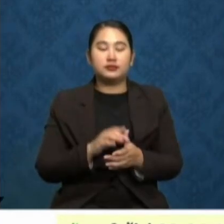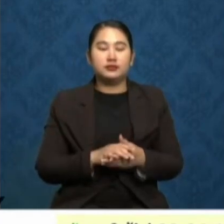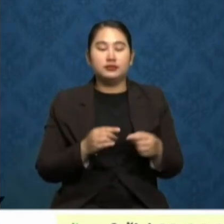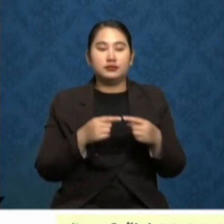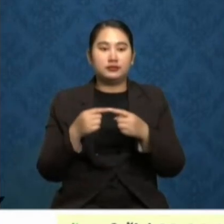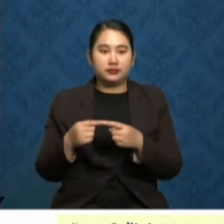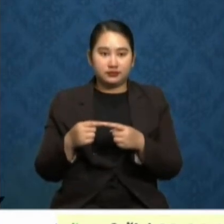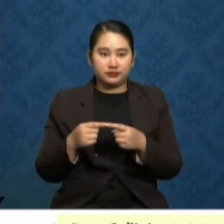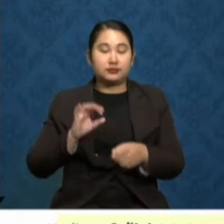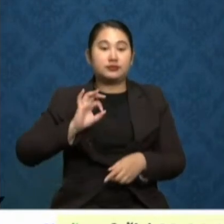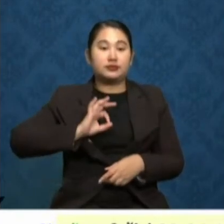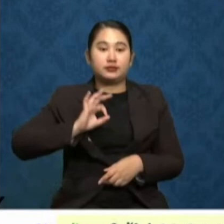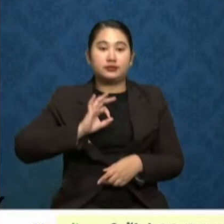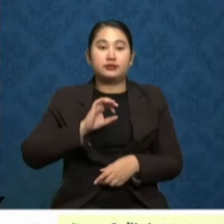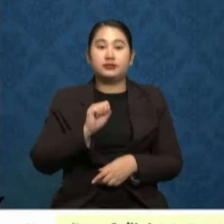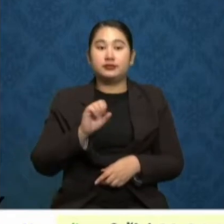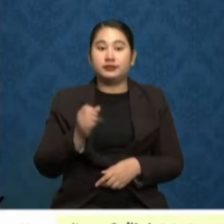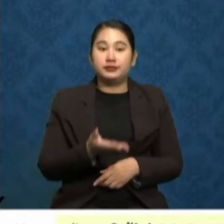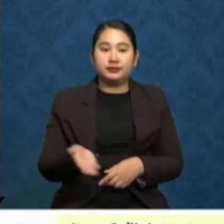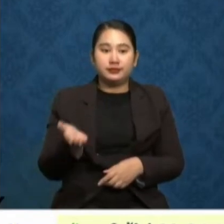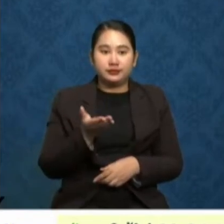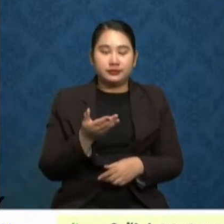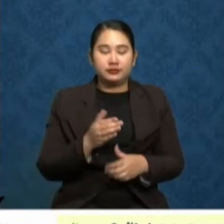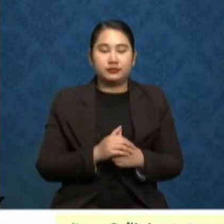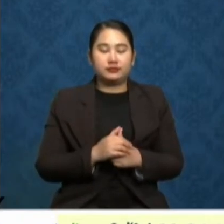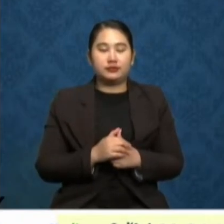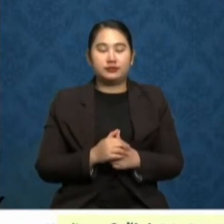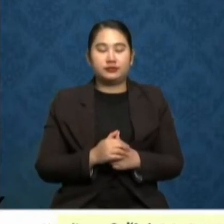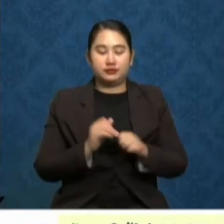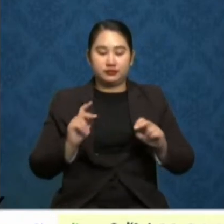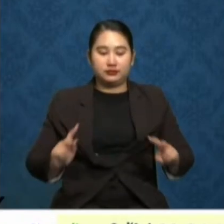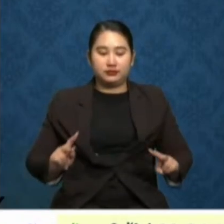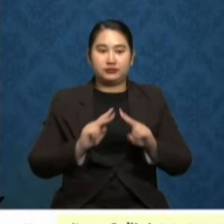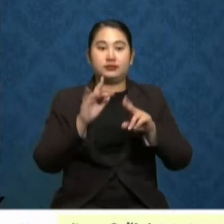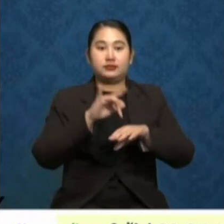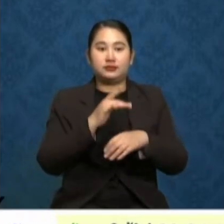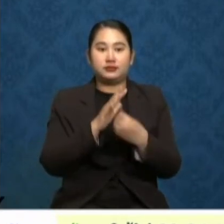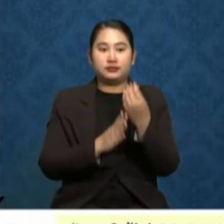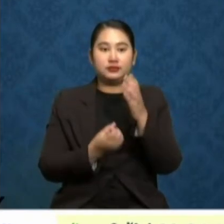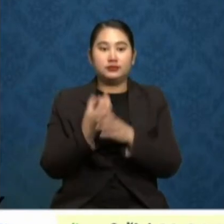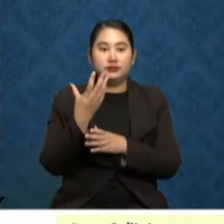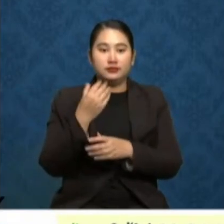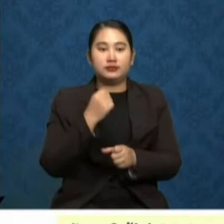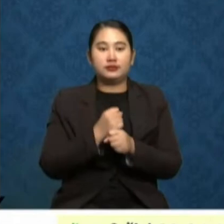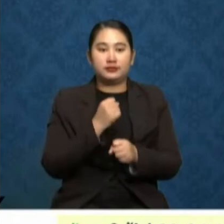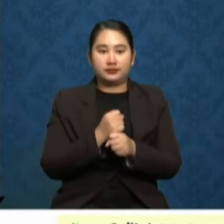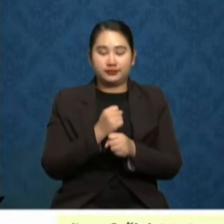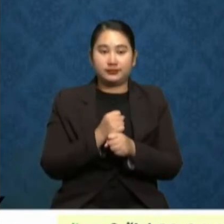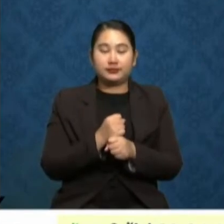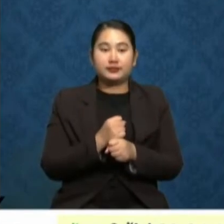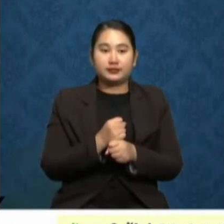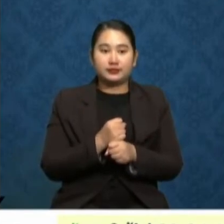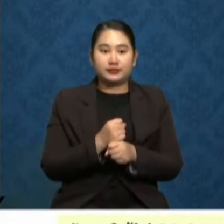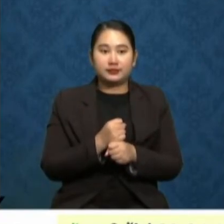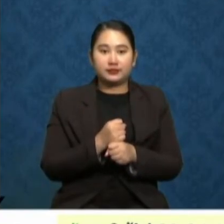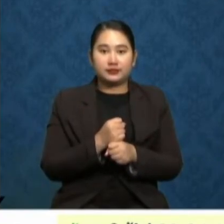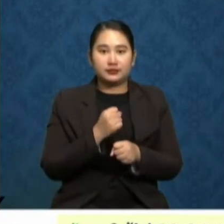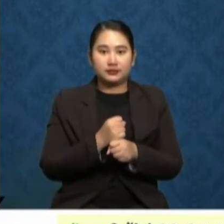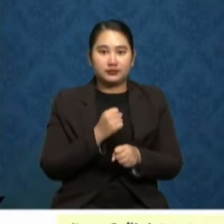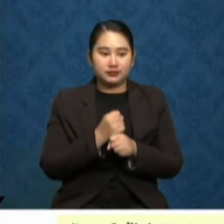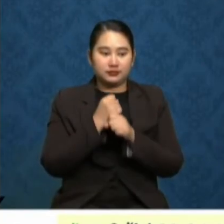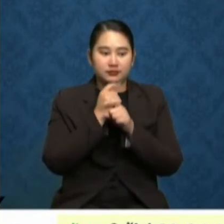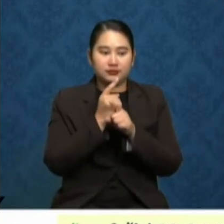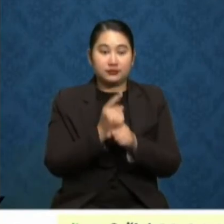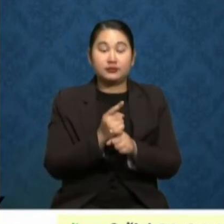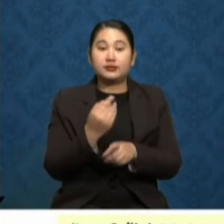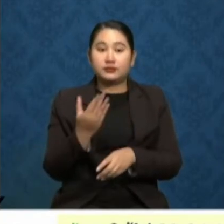จง สมาชคสภาพระแต่และดอนว่าในส่วนของที่กะทรวง ศรรมรชาตและส่งฟร้มได้ดำเนินการไปตาม